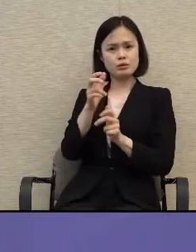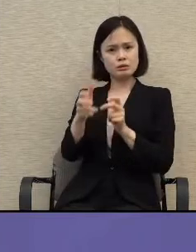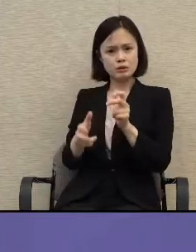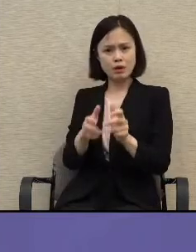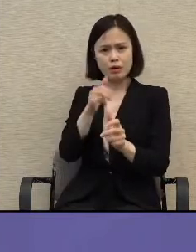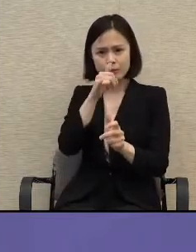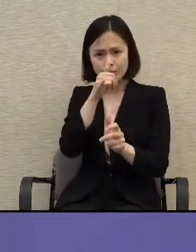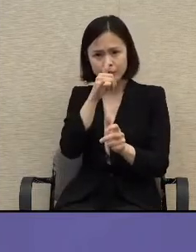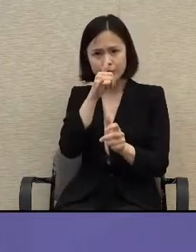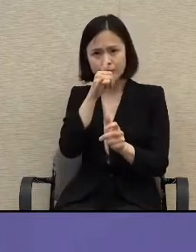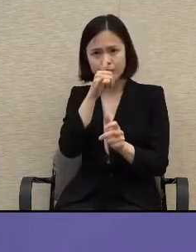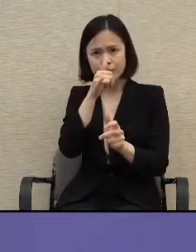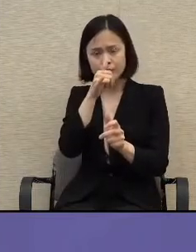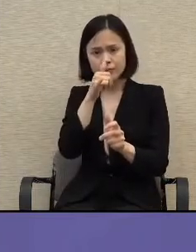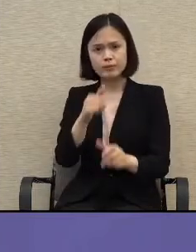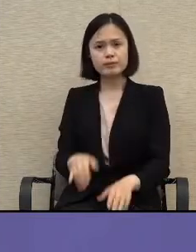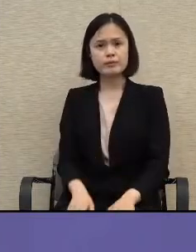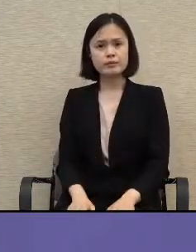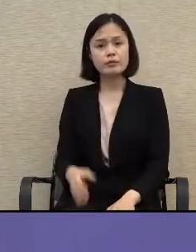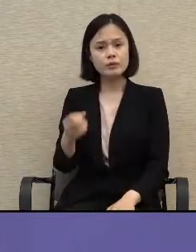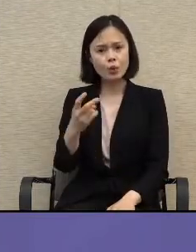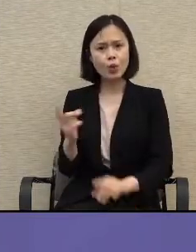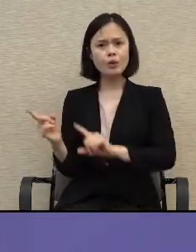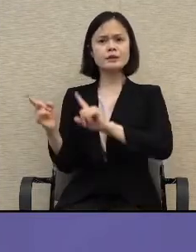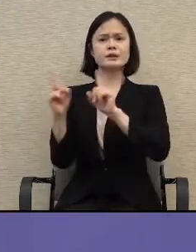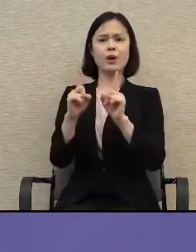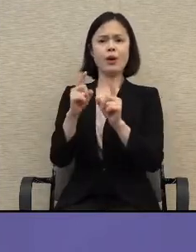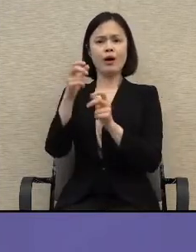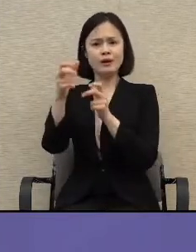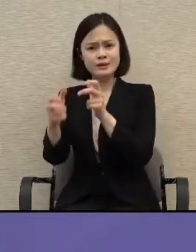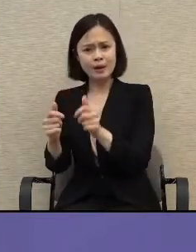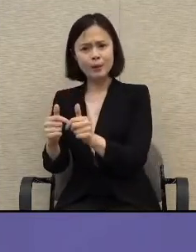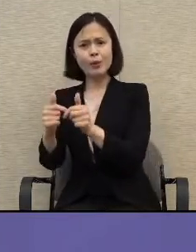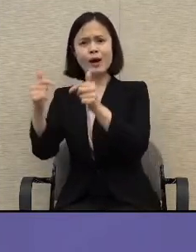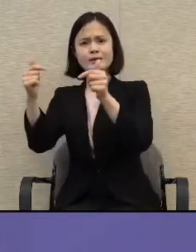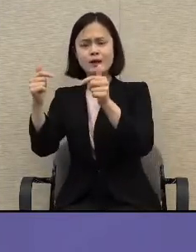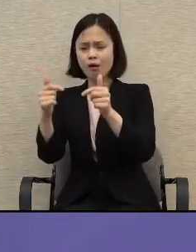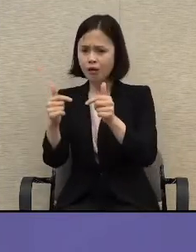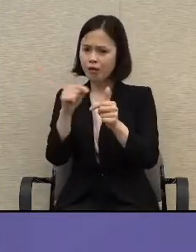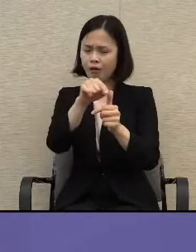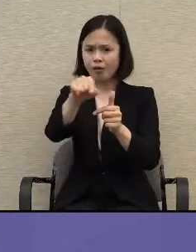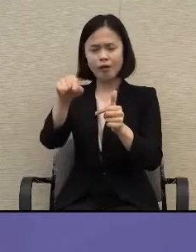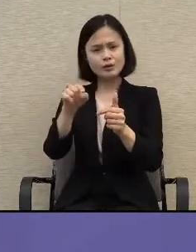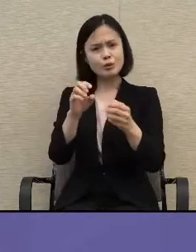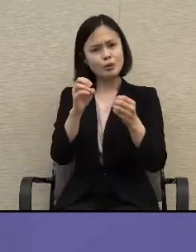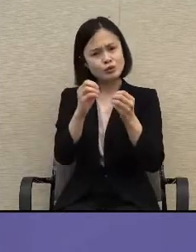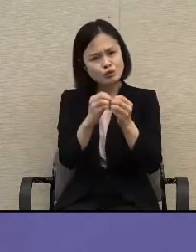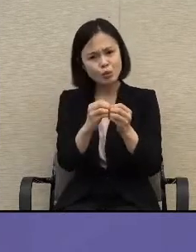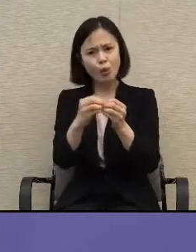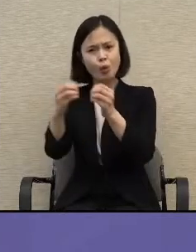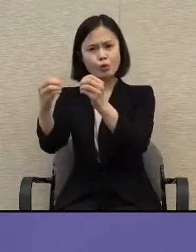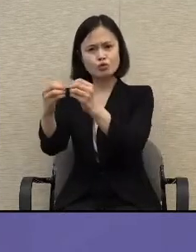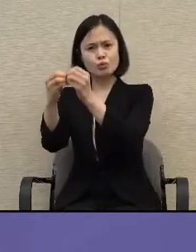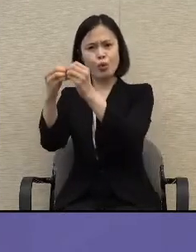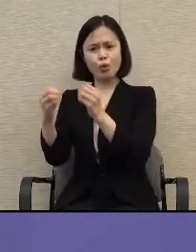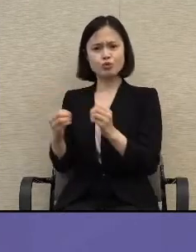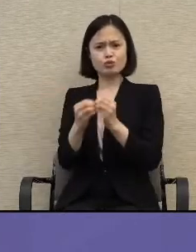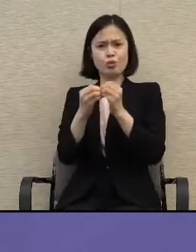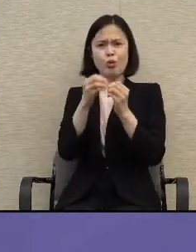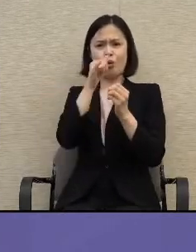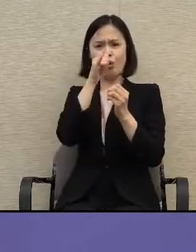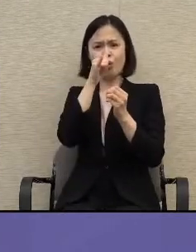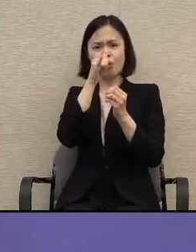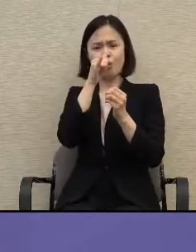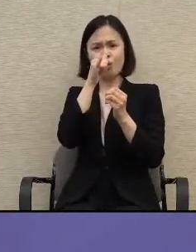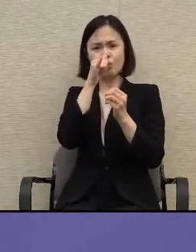센터를 기반으로 하는 재활 사업의 확장이라는 것이 서로 약간 좀 중복되는 이슈들이 불거지고 있는